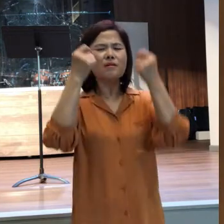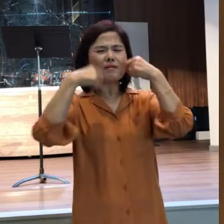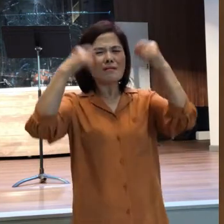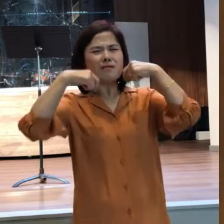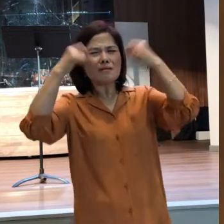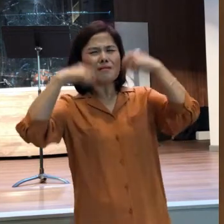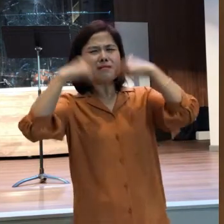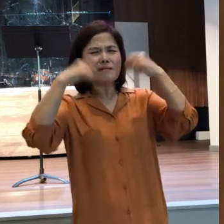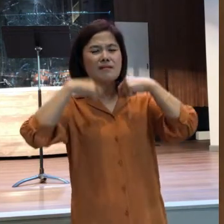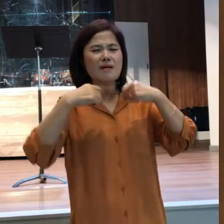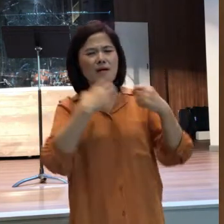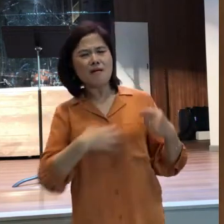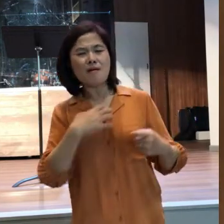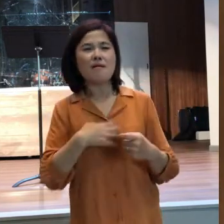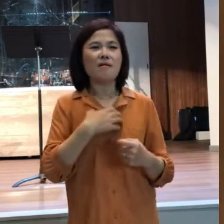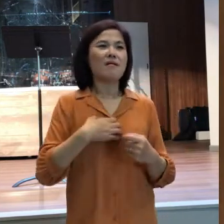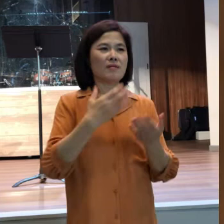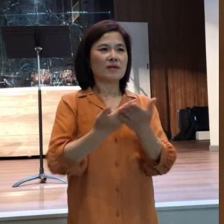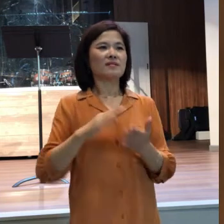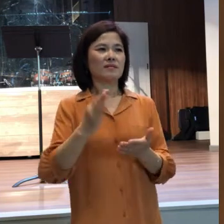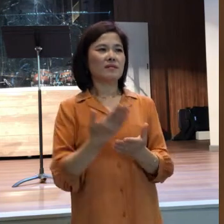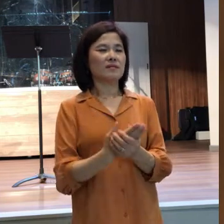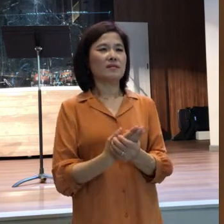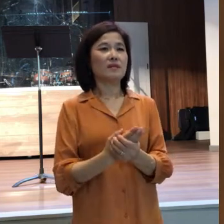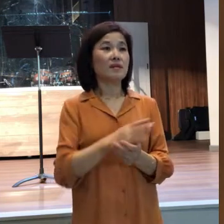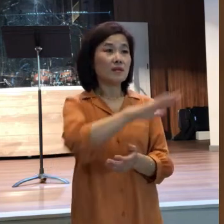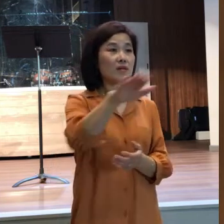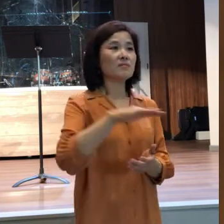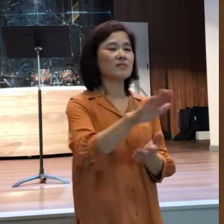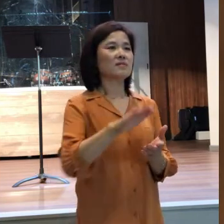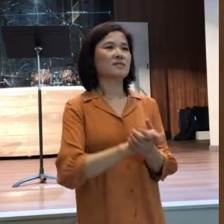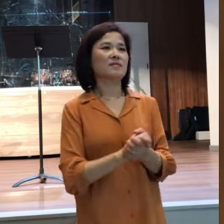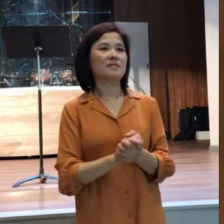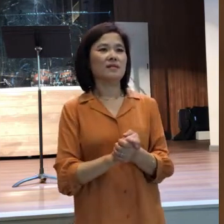나는지요. 얼마나 괴로운지요. 그리고 여러분,